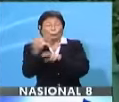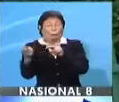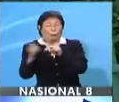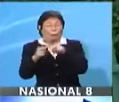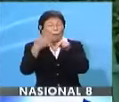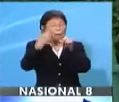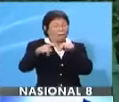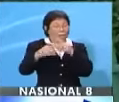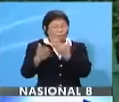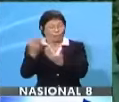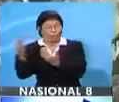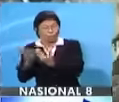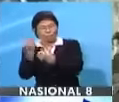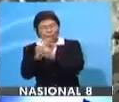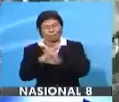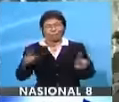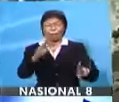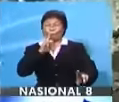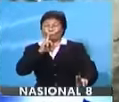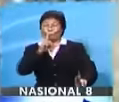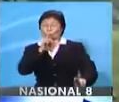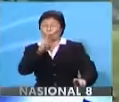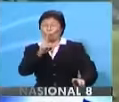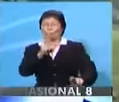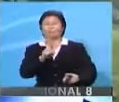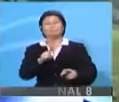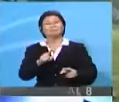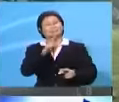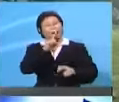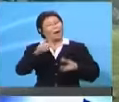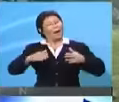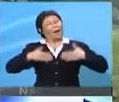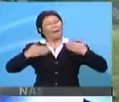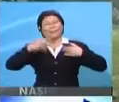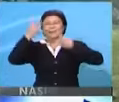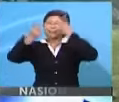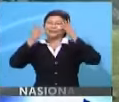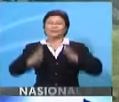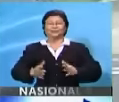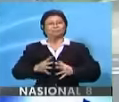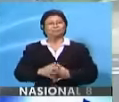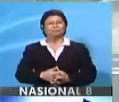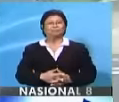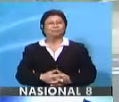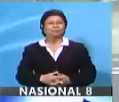pelbagai kemudahan yang disediakan pasti tidak akan mengecewakan pengunjung.